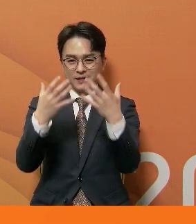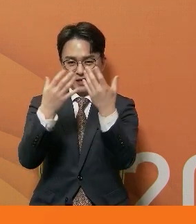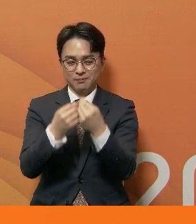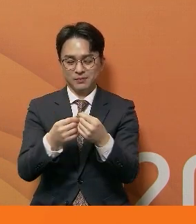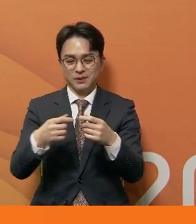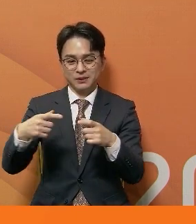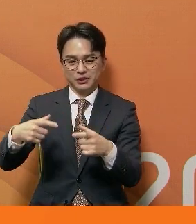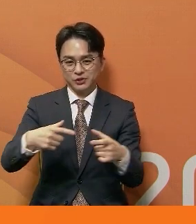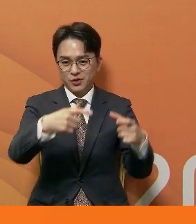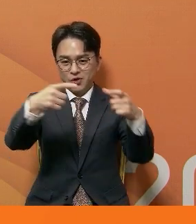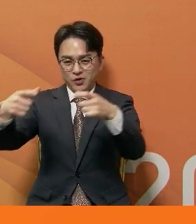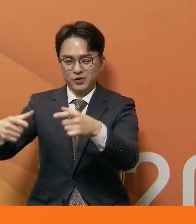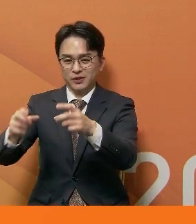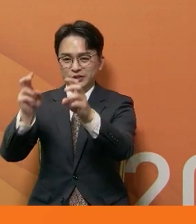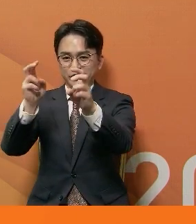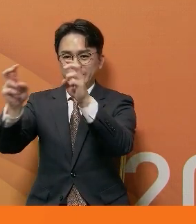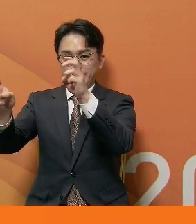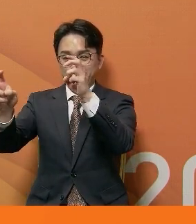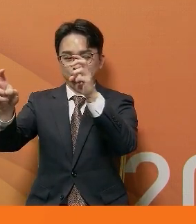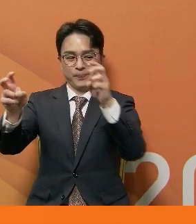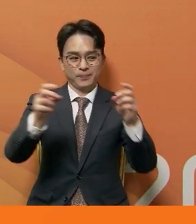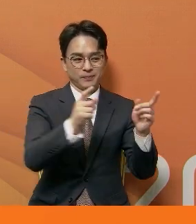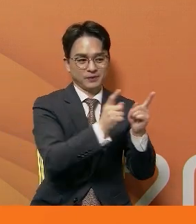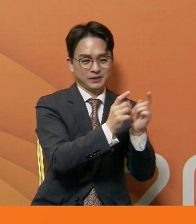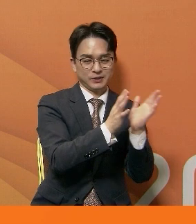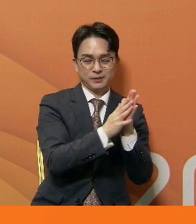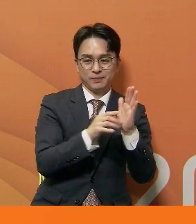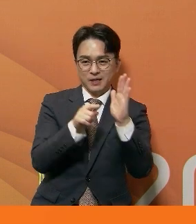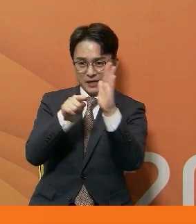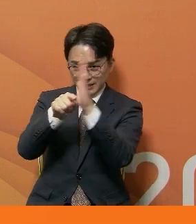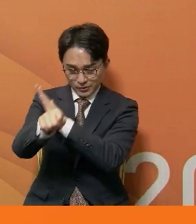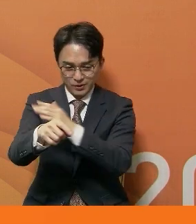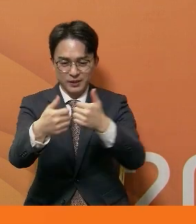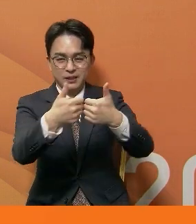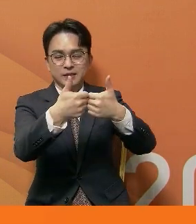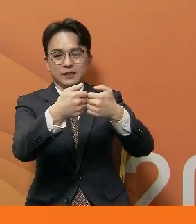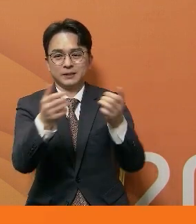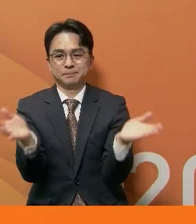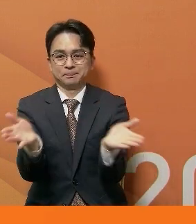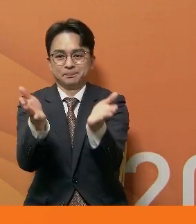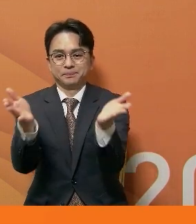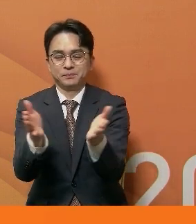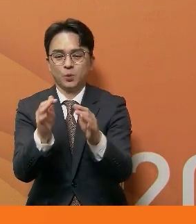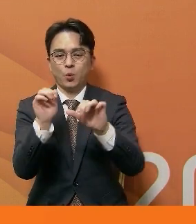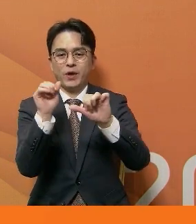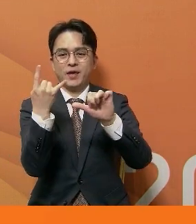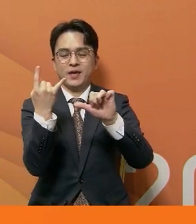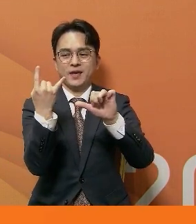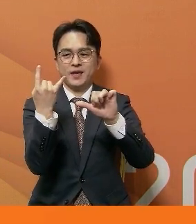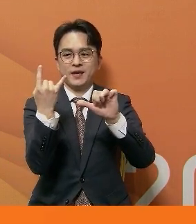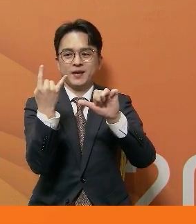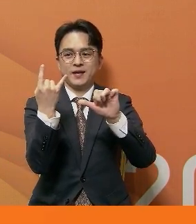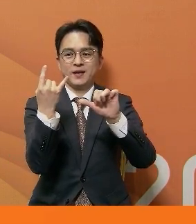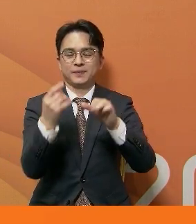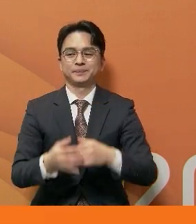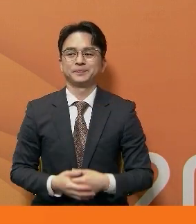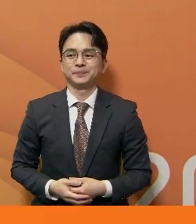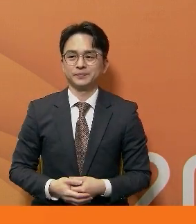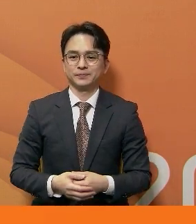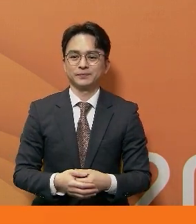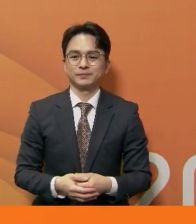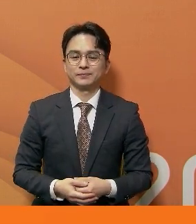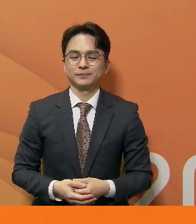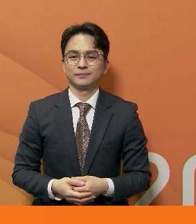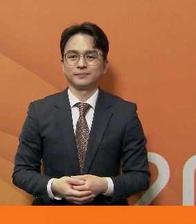찾아뵙고 그 기업과 투자자의 일대일 멘토링을 기본으로 총 5회에 걸쳐서 지역을 방문할